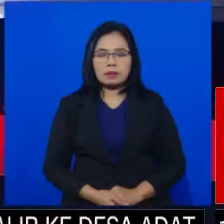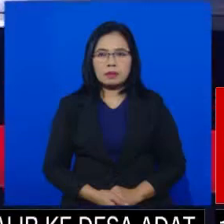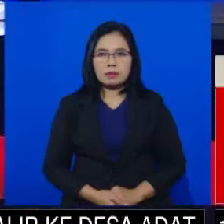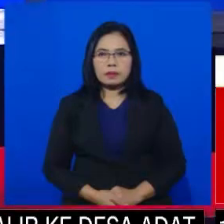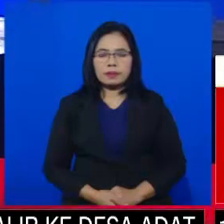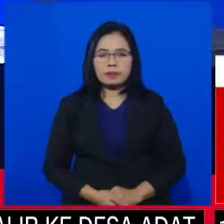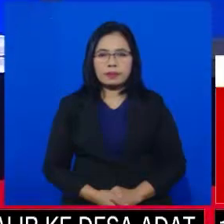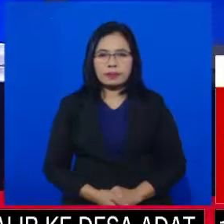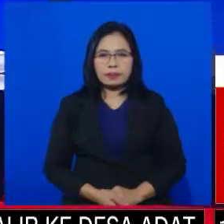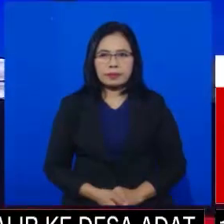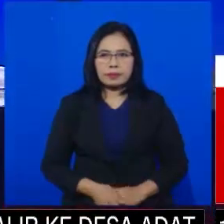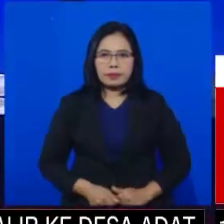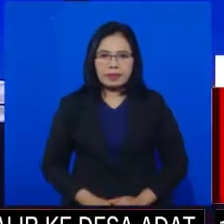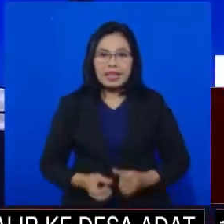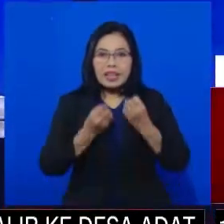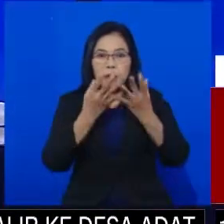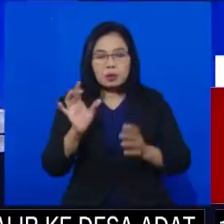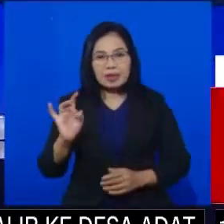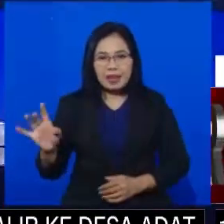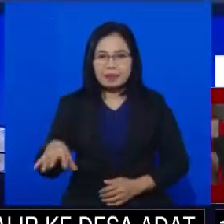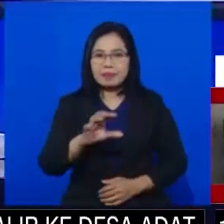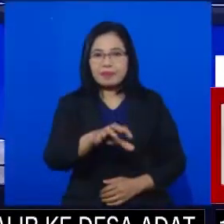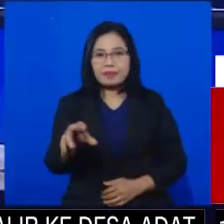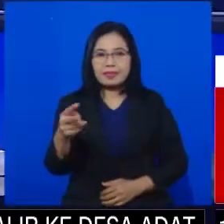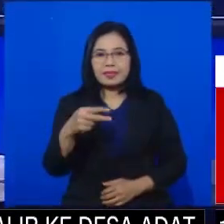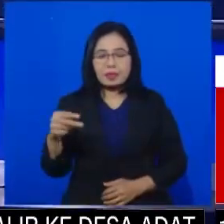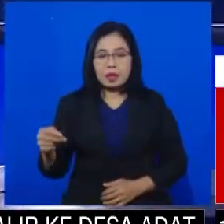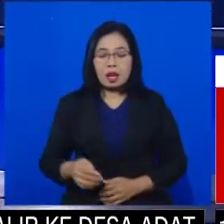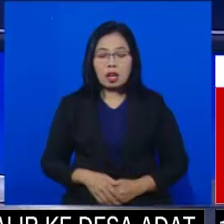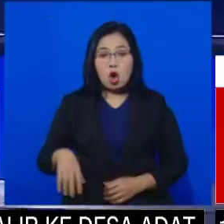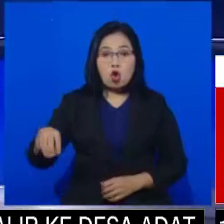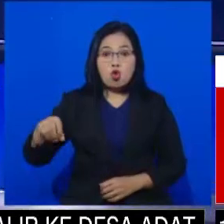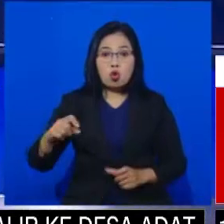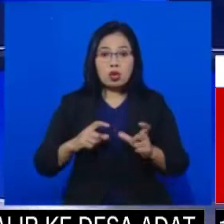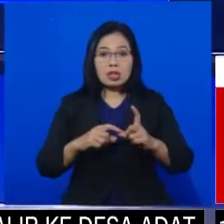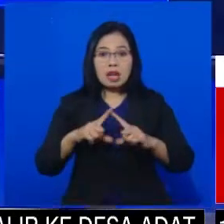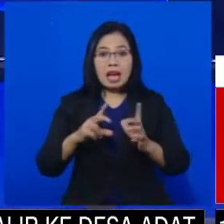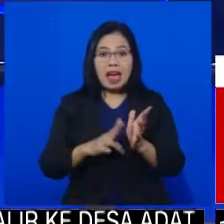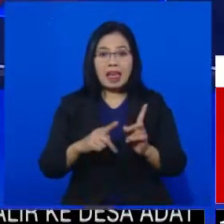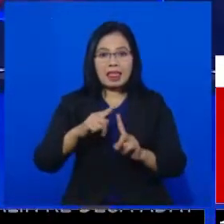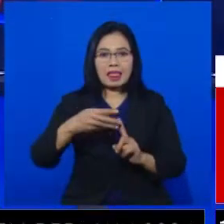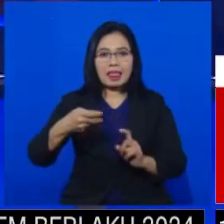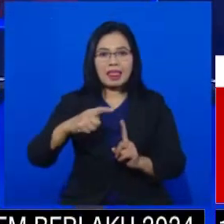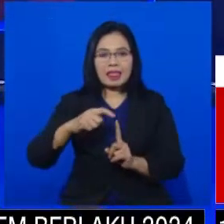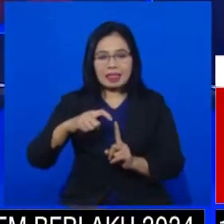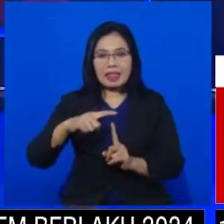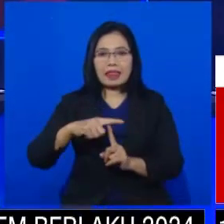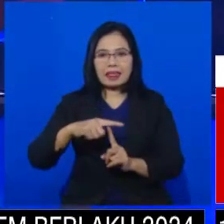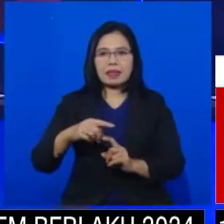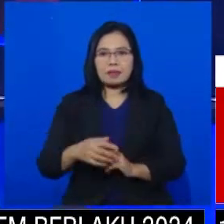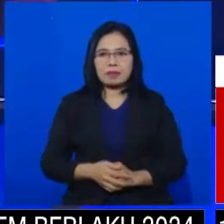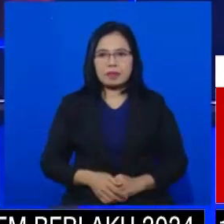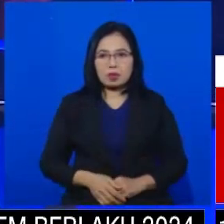Informasi dari sejumlah daerah di tanah air dituduh sebagai dukun santet. Seorang pria lanjut usia di Jember, Jawa Timur diusir warga dari